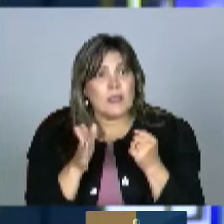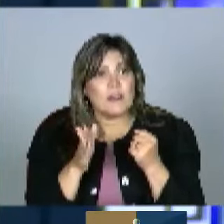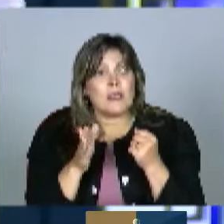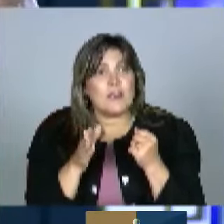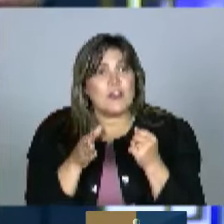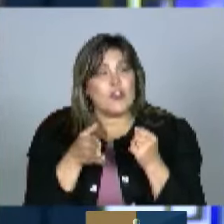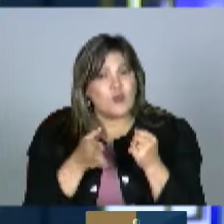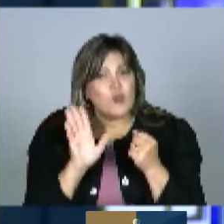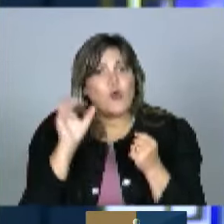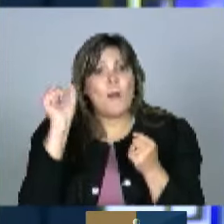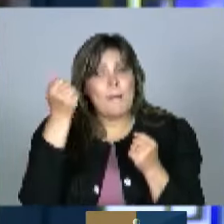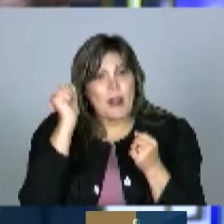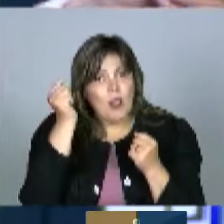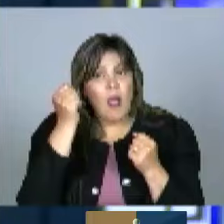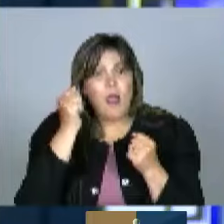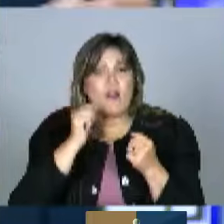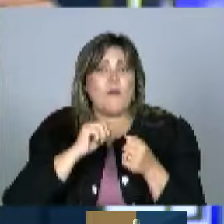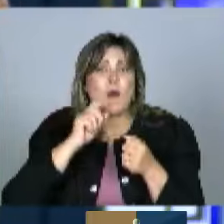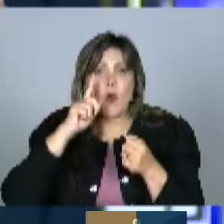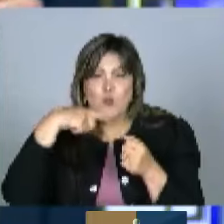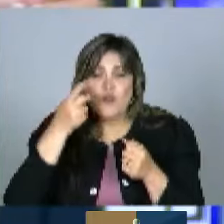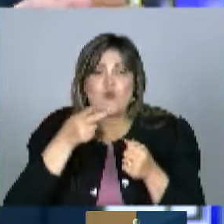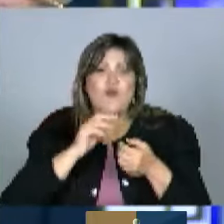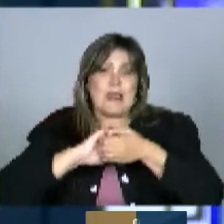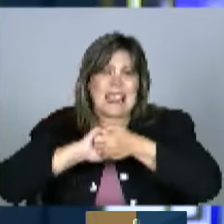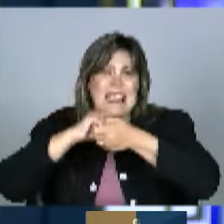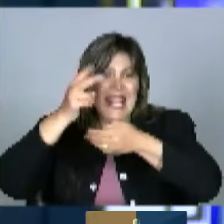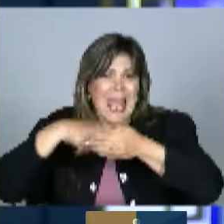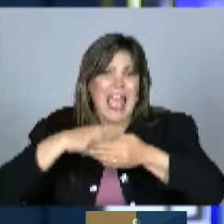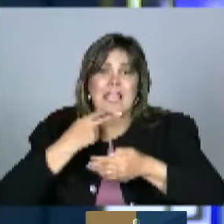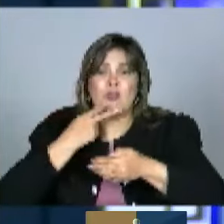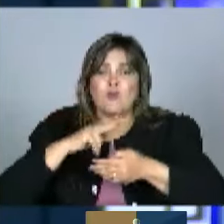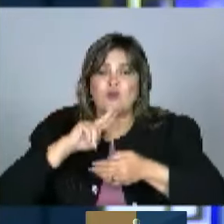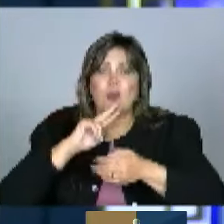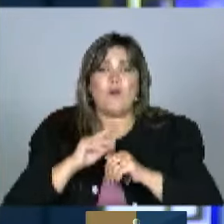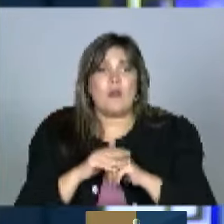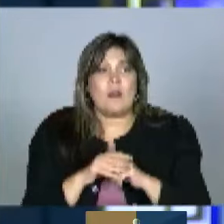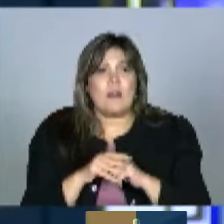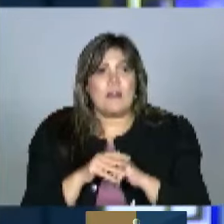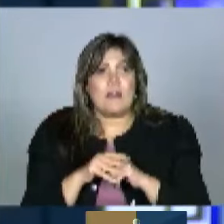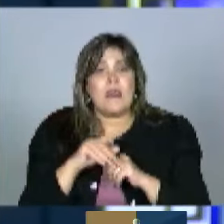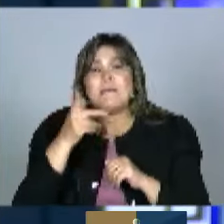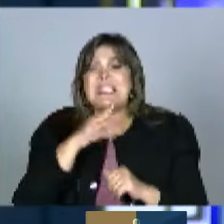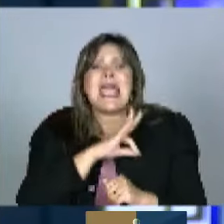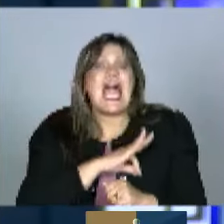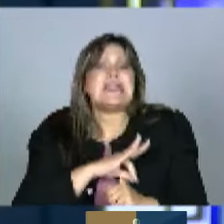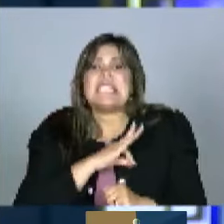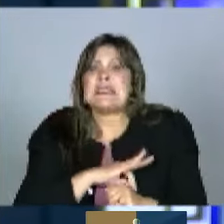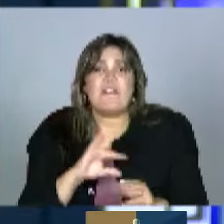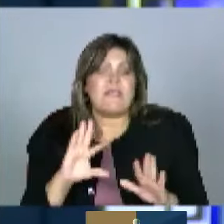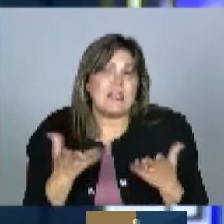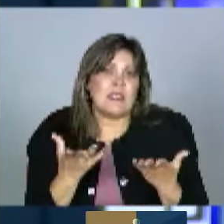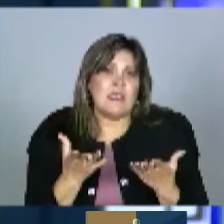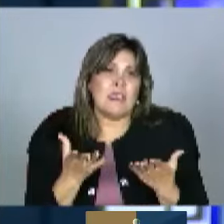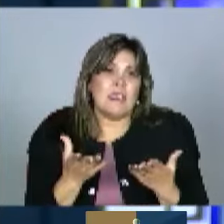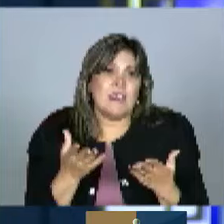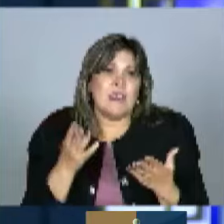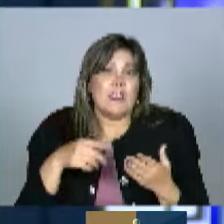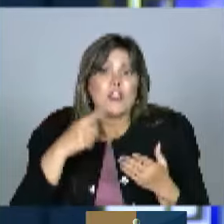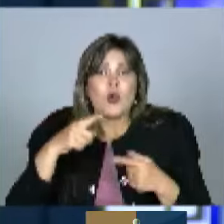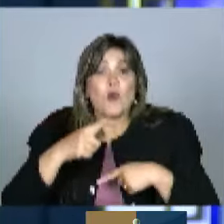يفيد من الكهرباء وتطعن عليه بالتزوير ان العقد ده مزور الكلام ده لكن افيدها في ايه ان هو امتد